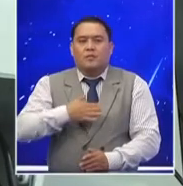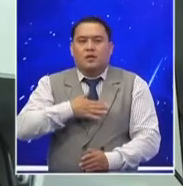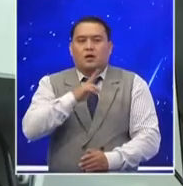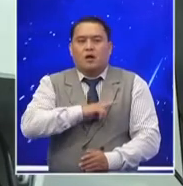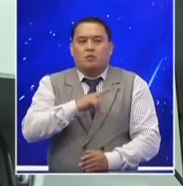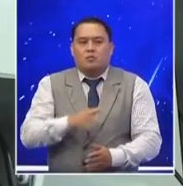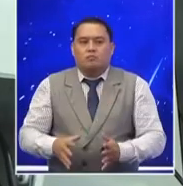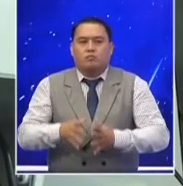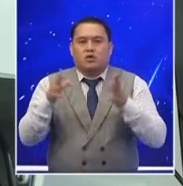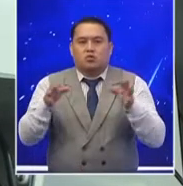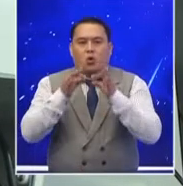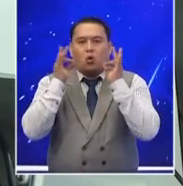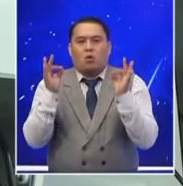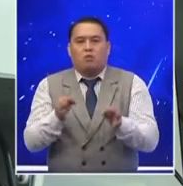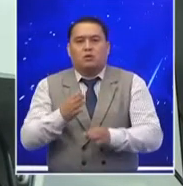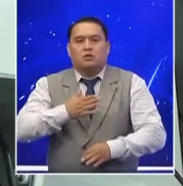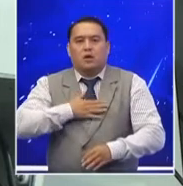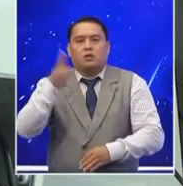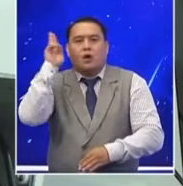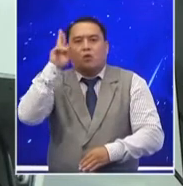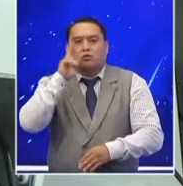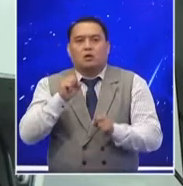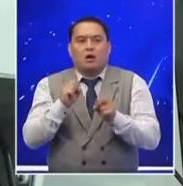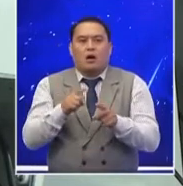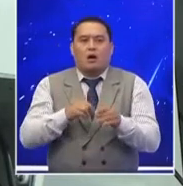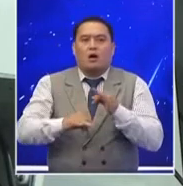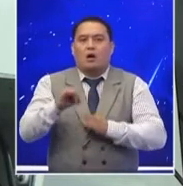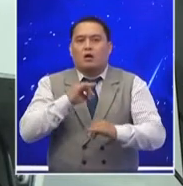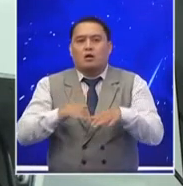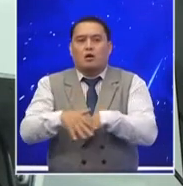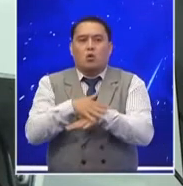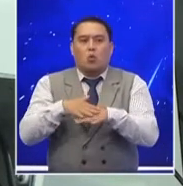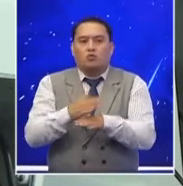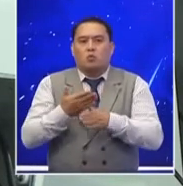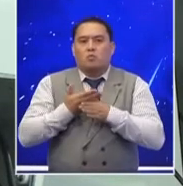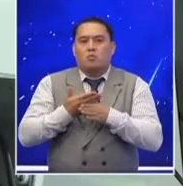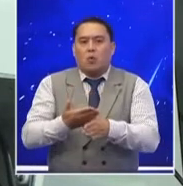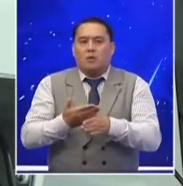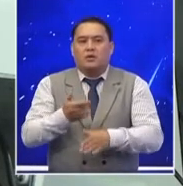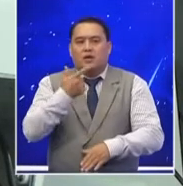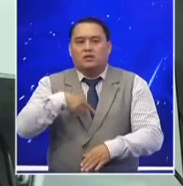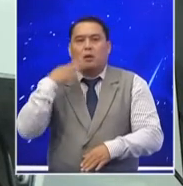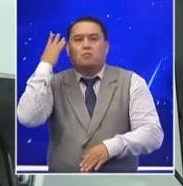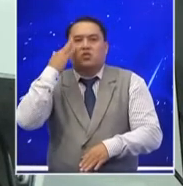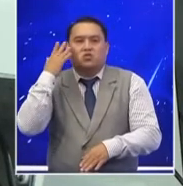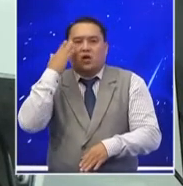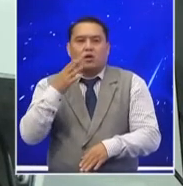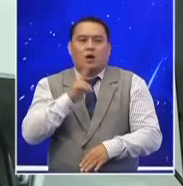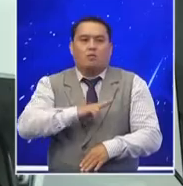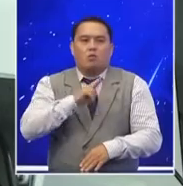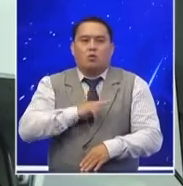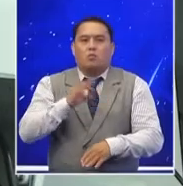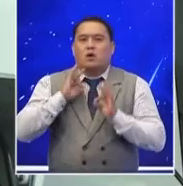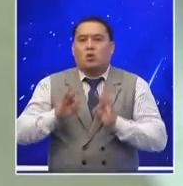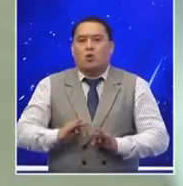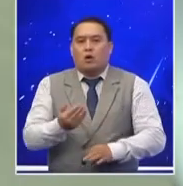очень большой жизненный опыт. Я научился, как бы говоря, разговаривать с людьми, оказывать им помощь. Я сам мечтаю когда-то работать